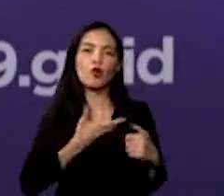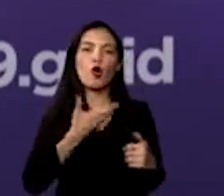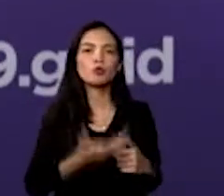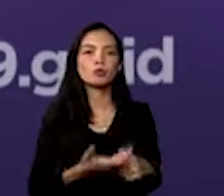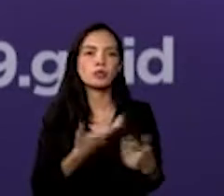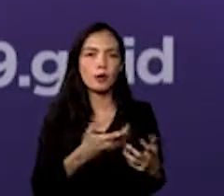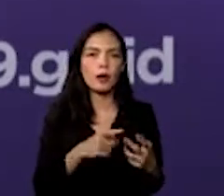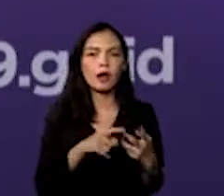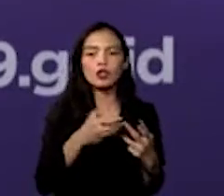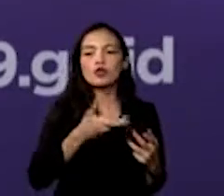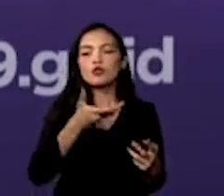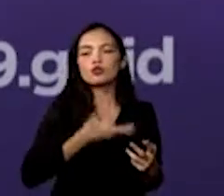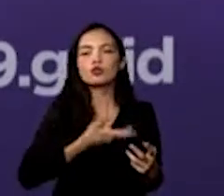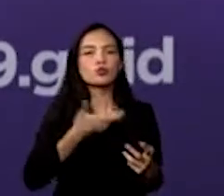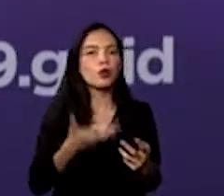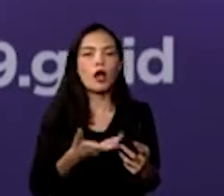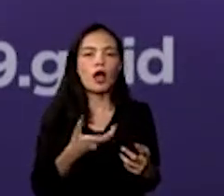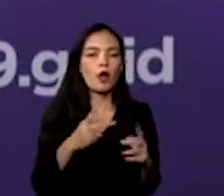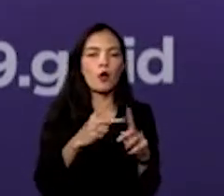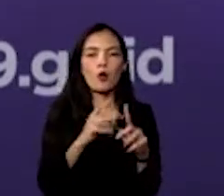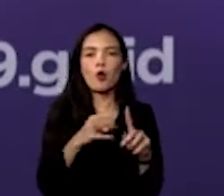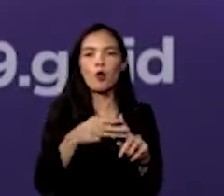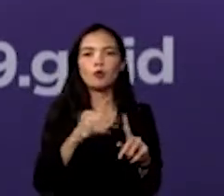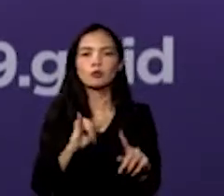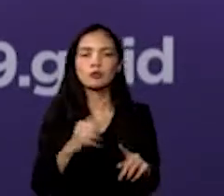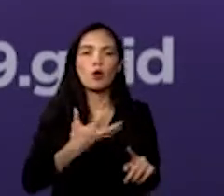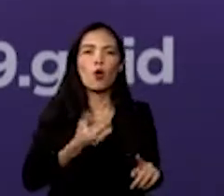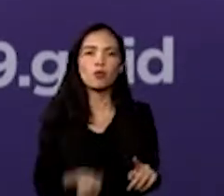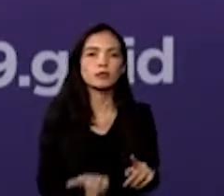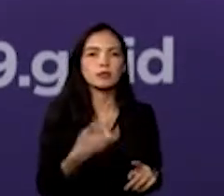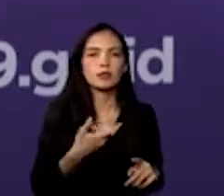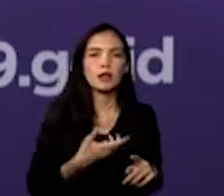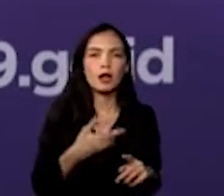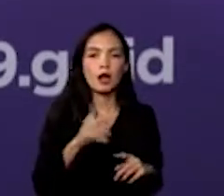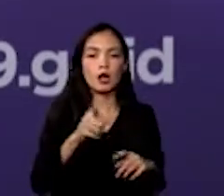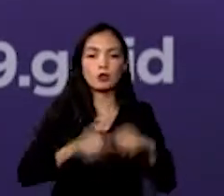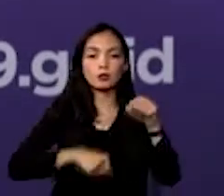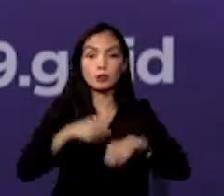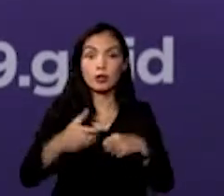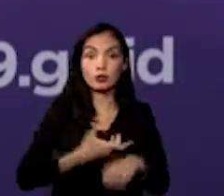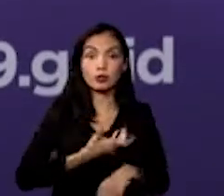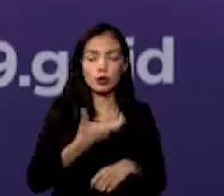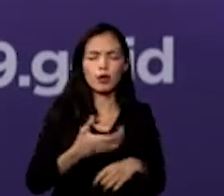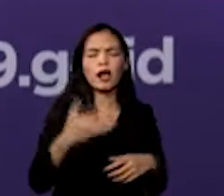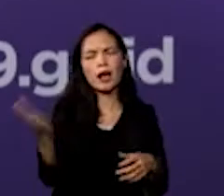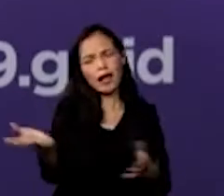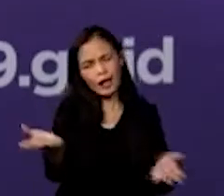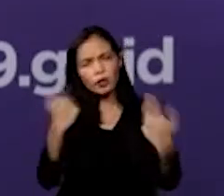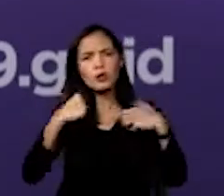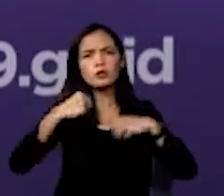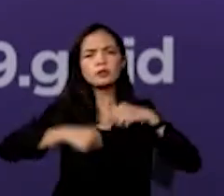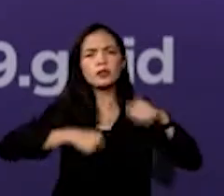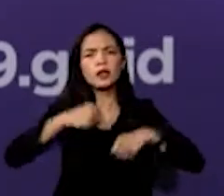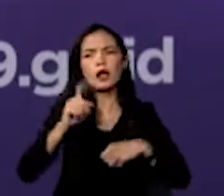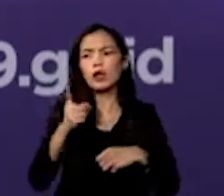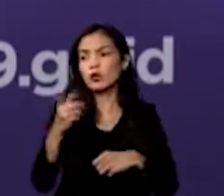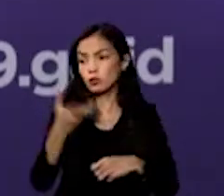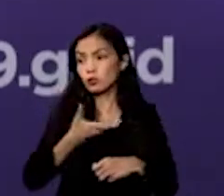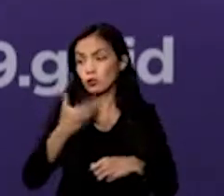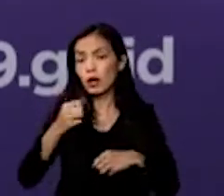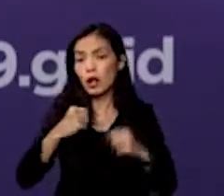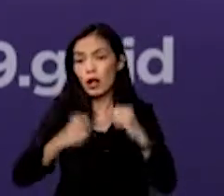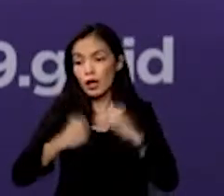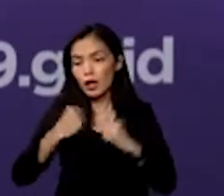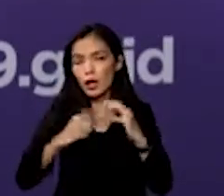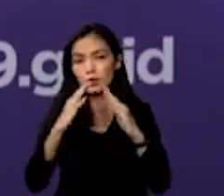apa you punya suka apa ya kalau You suka main sepeda Mari kita main sepeda kalau You suka lari-lari di